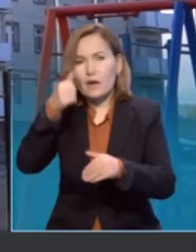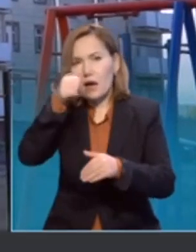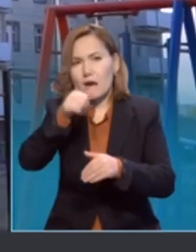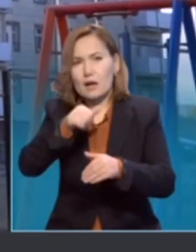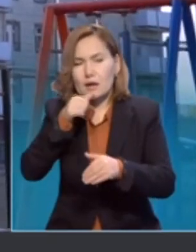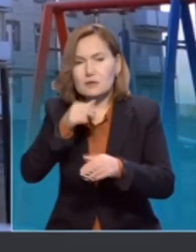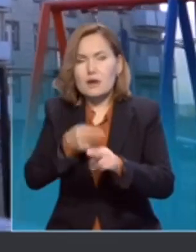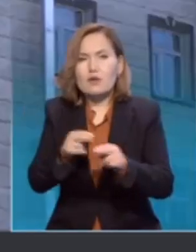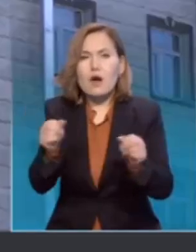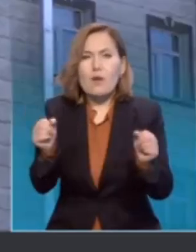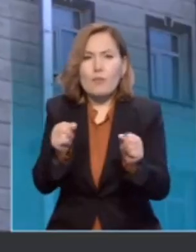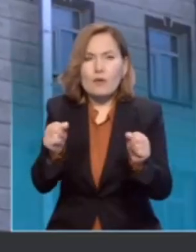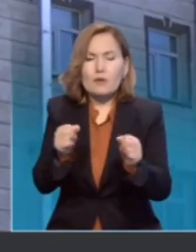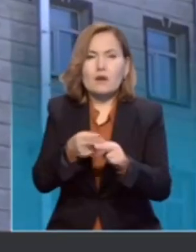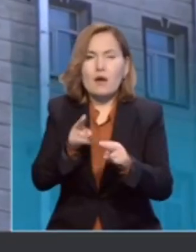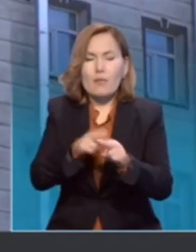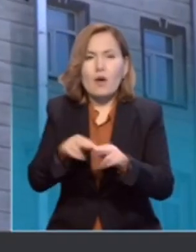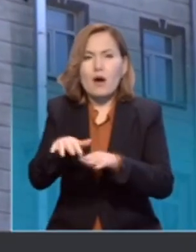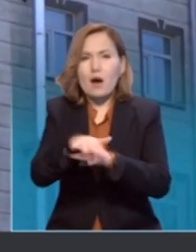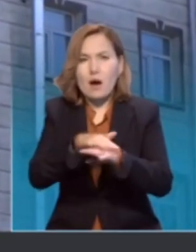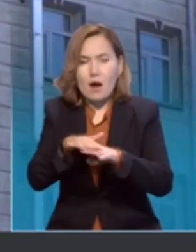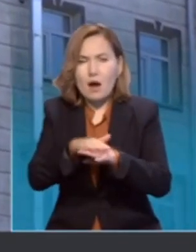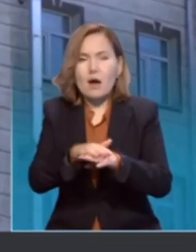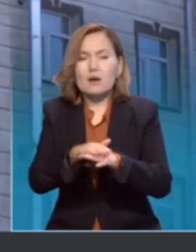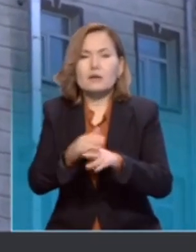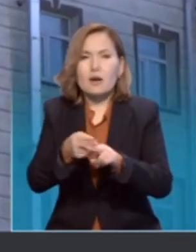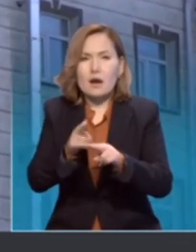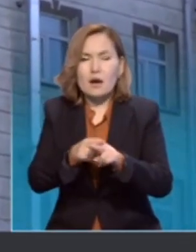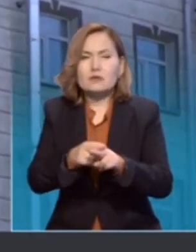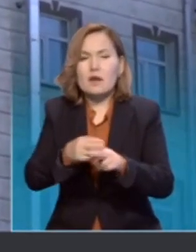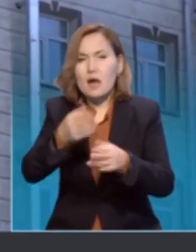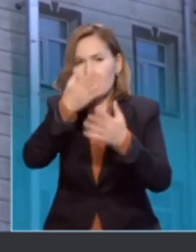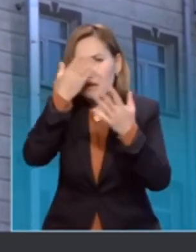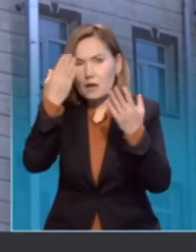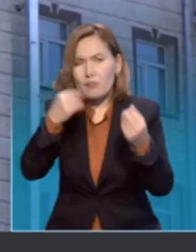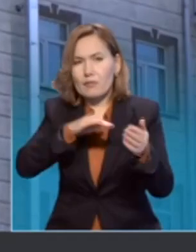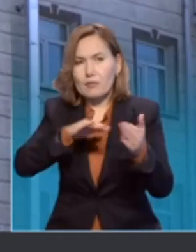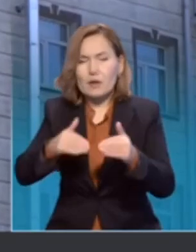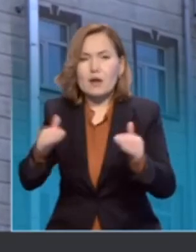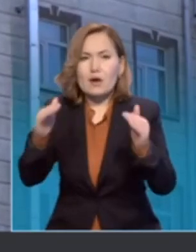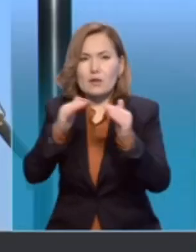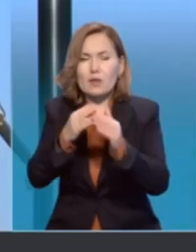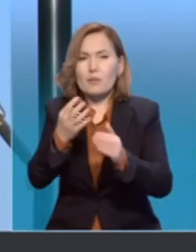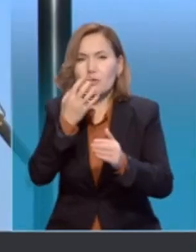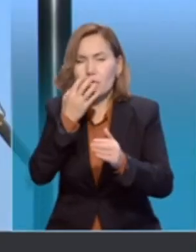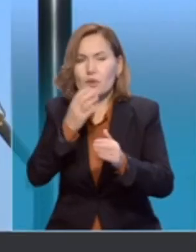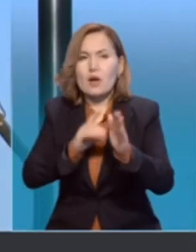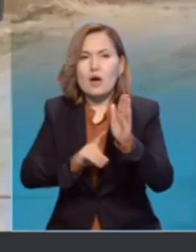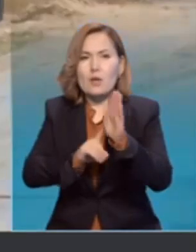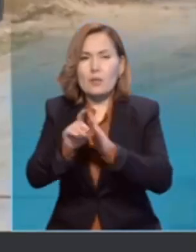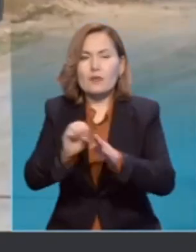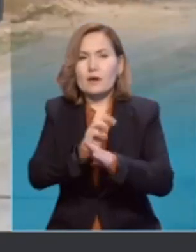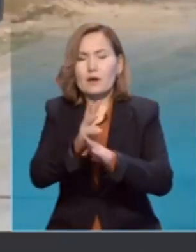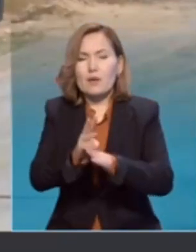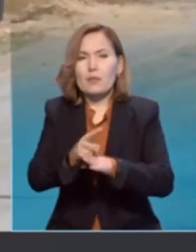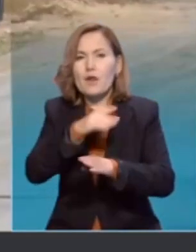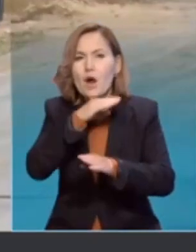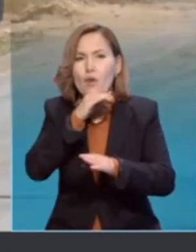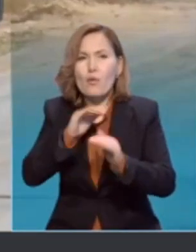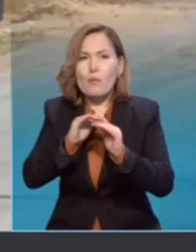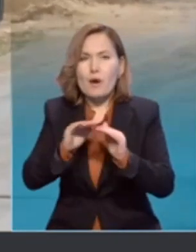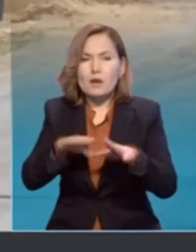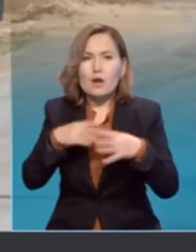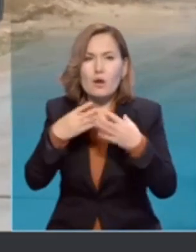пәтерлерінде бүрсен қағып шыққан тұрғындардың биыл табиғи газға қолы жетті. Бұл баспаналар тұрғын үй кезегінде тұрған көп балалы отбасылар